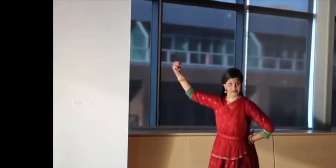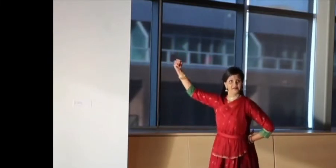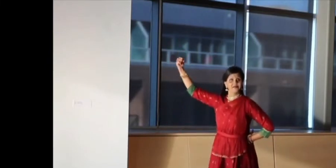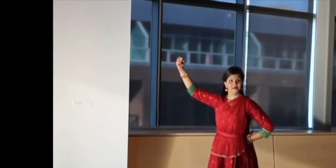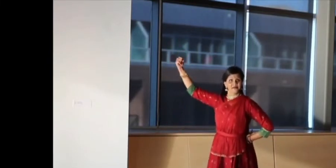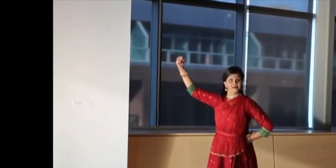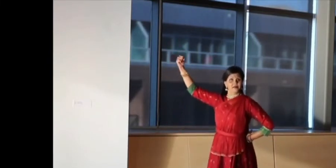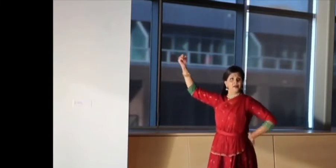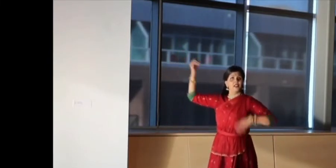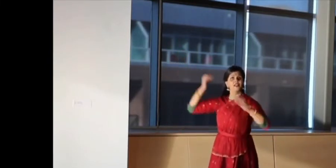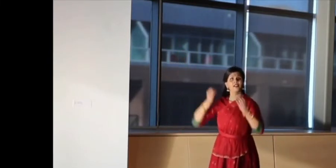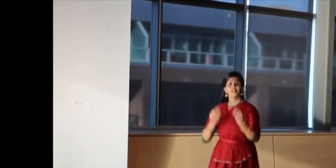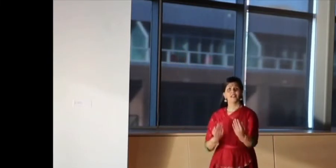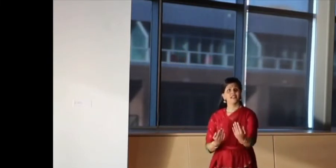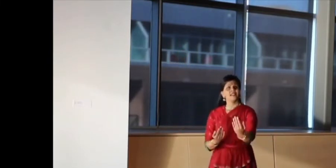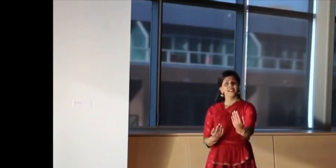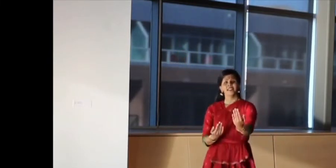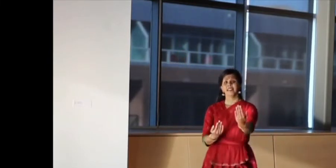गुरुधर्मसदाराध्याय